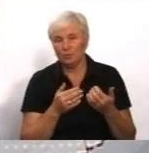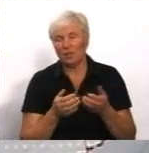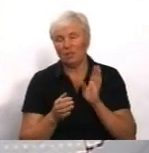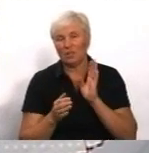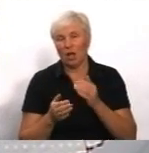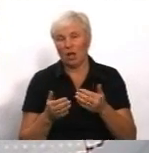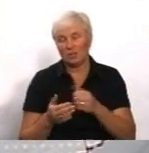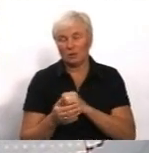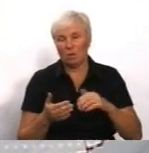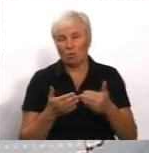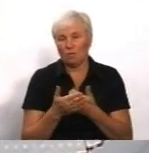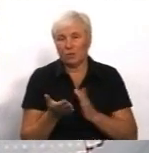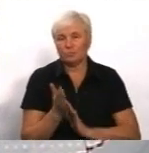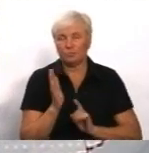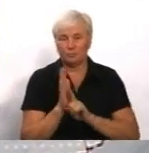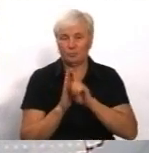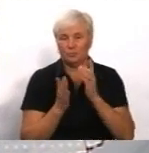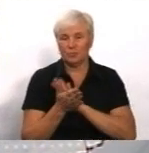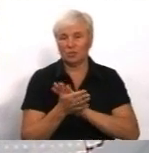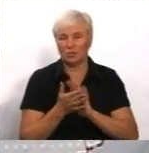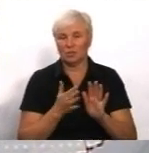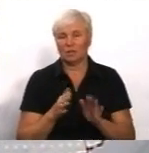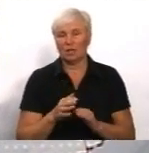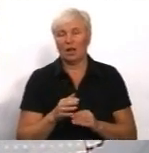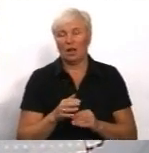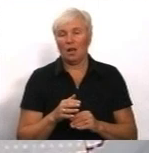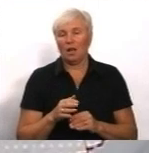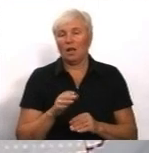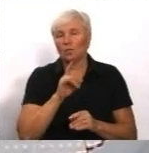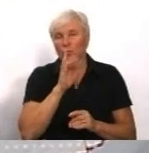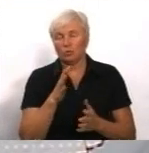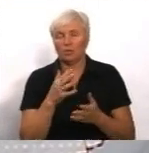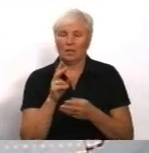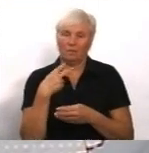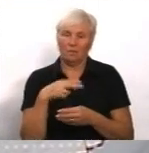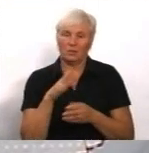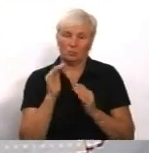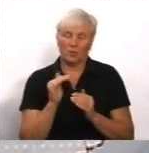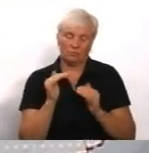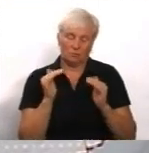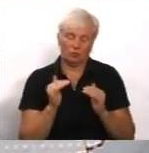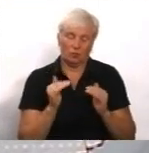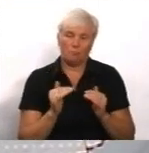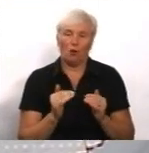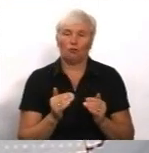воді. Вони все одно будуть давати фон, не буде 20, то буде 10. Все одно є ризик,